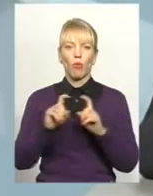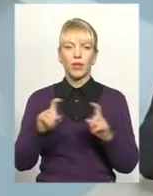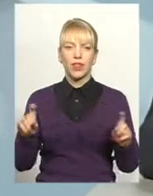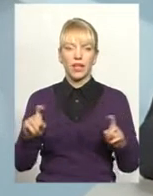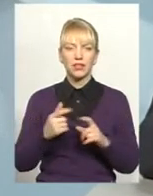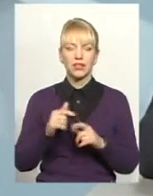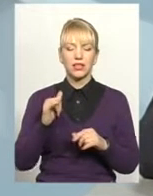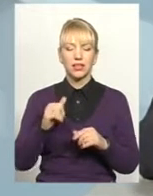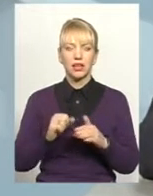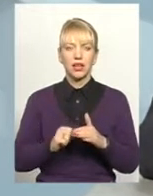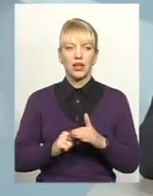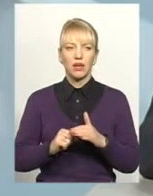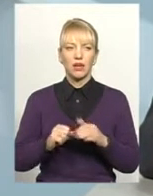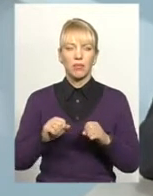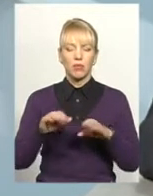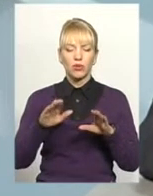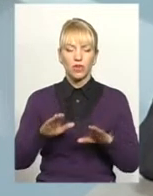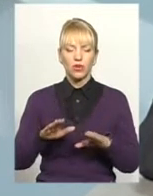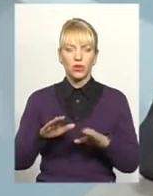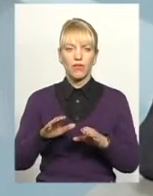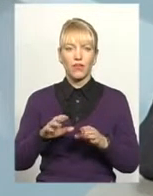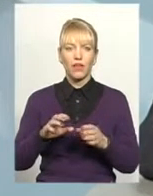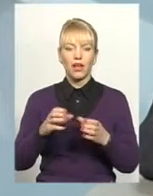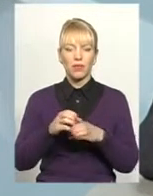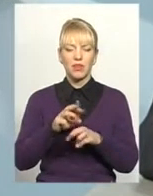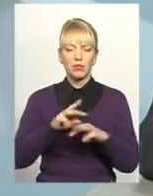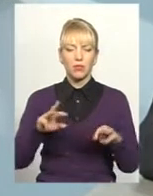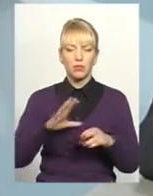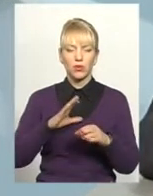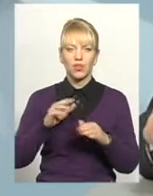постановами Кабінету міністрів встановлювались нижчі тарифи, ніж